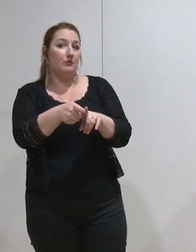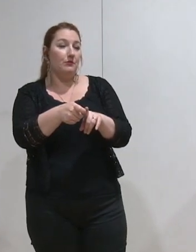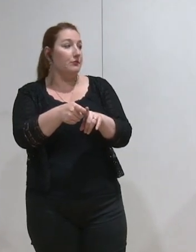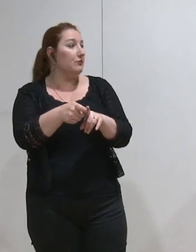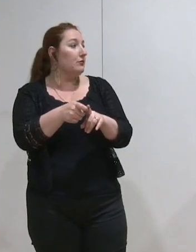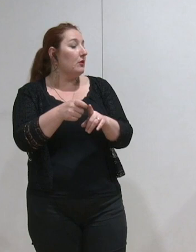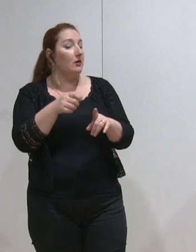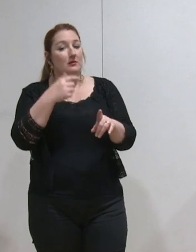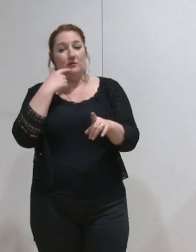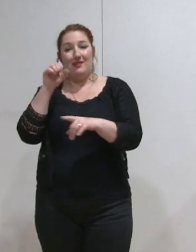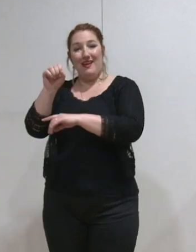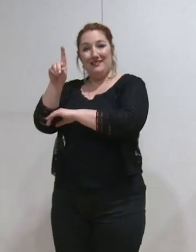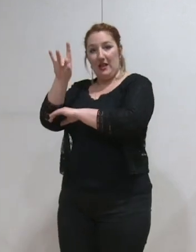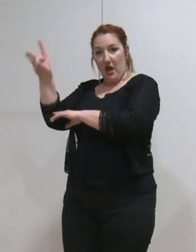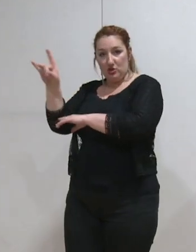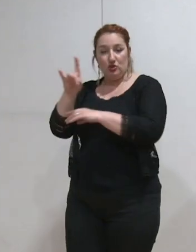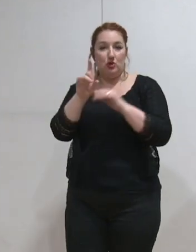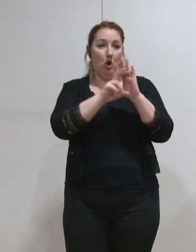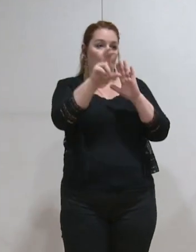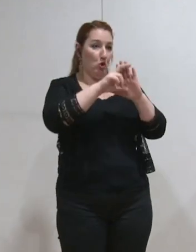SDH et Grenoble